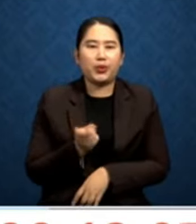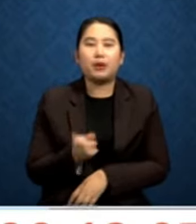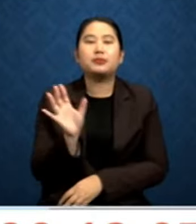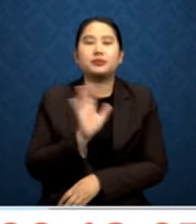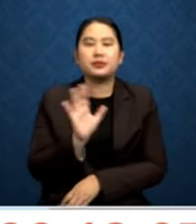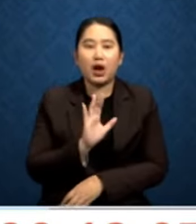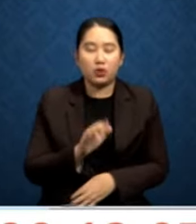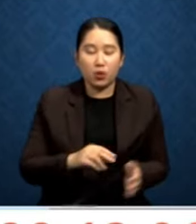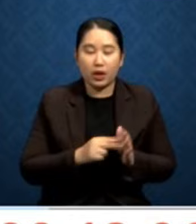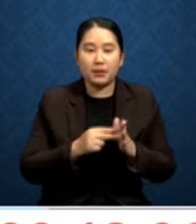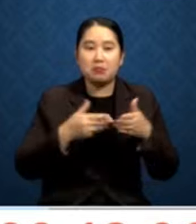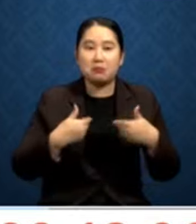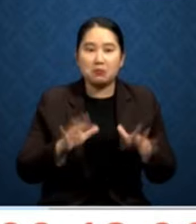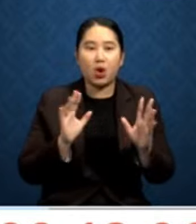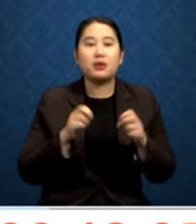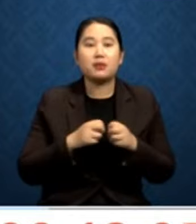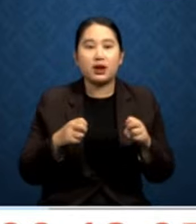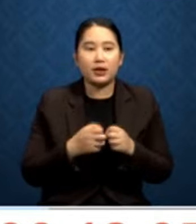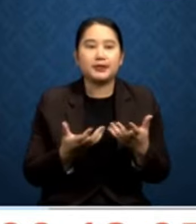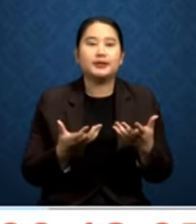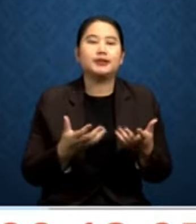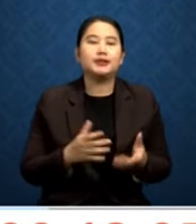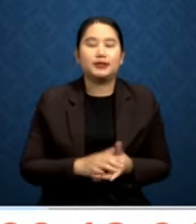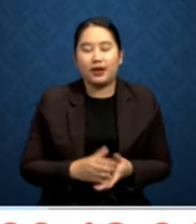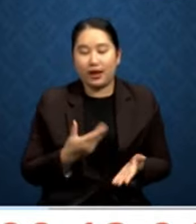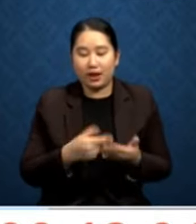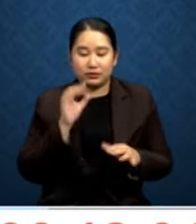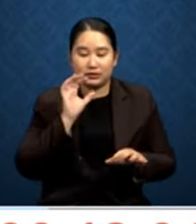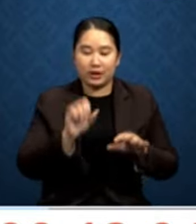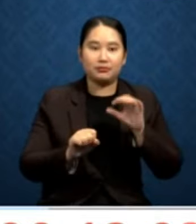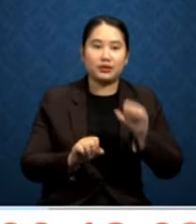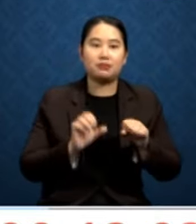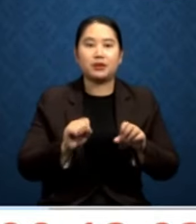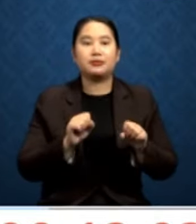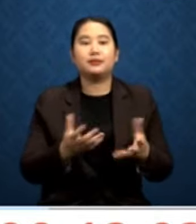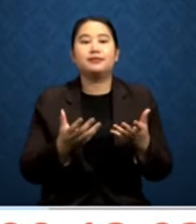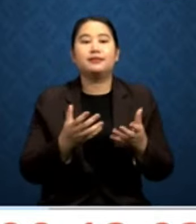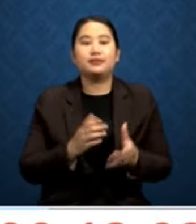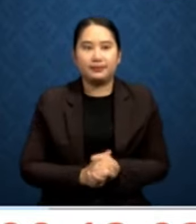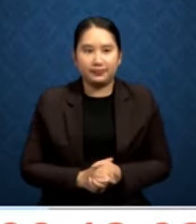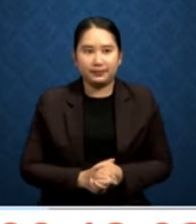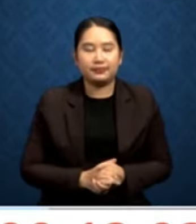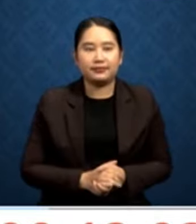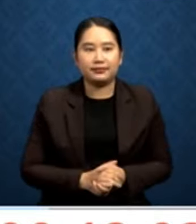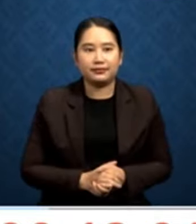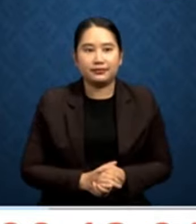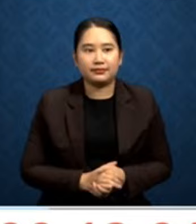่ว่าปลอยมันเกิดขึนมา แล้วก็ไปไ่จับไปไล่จับนะครั